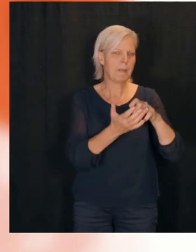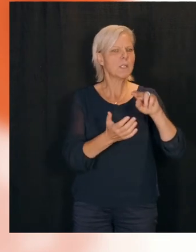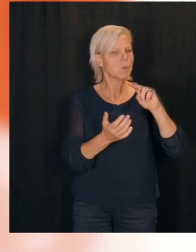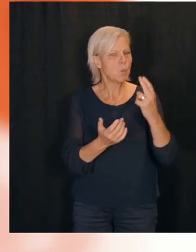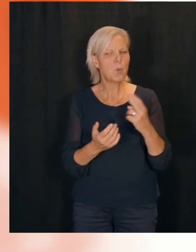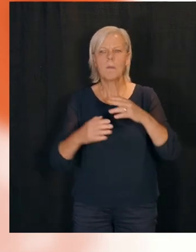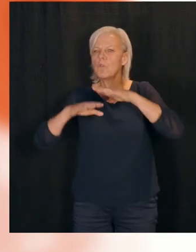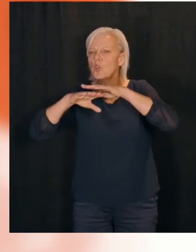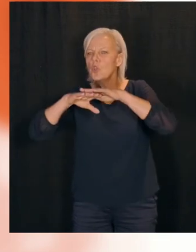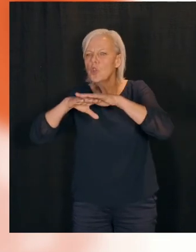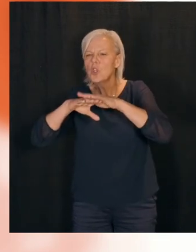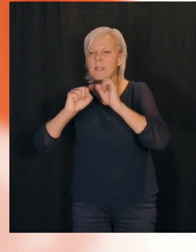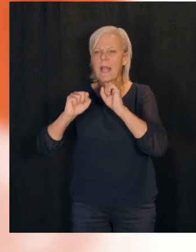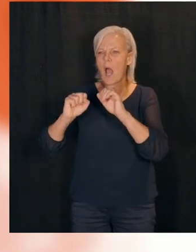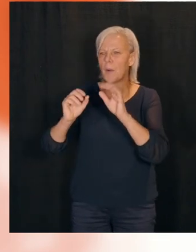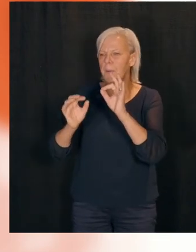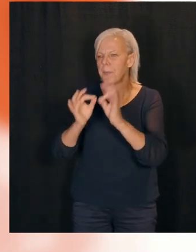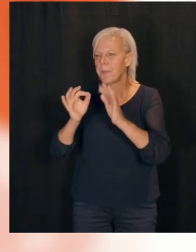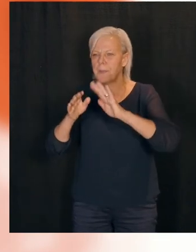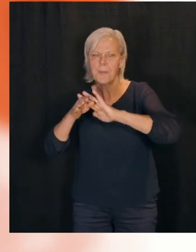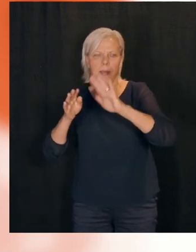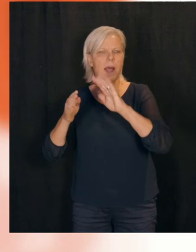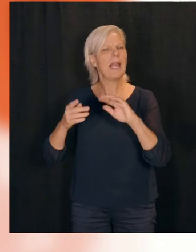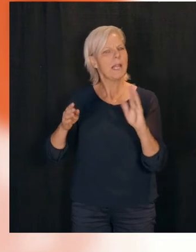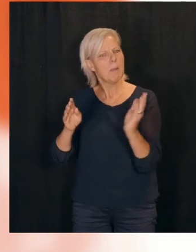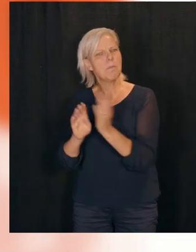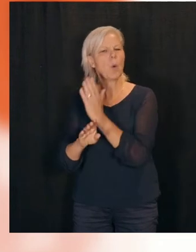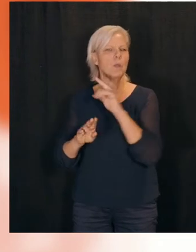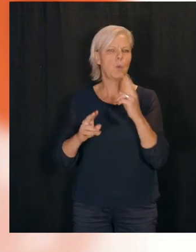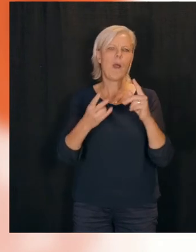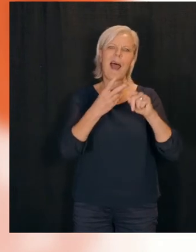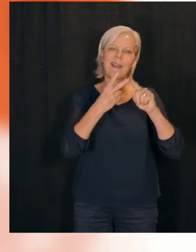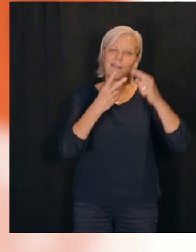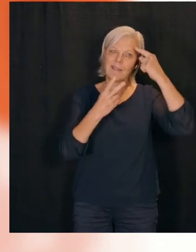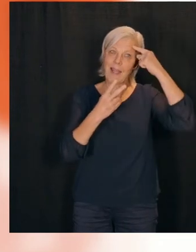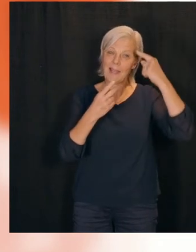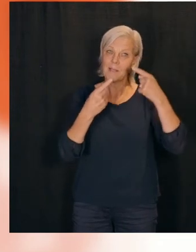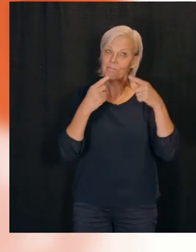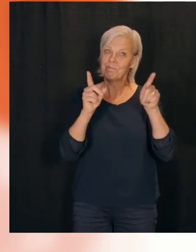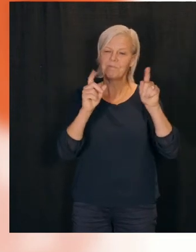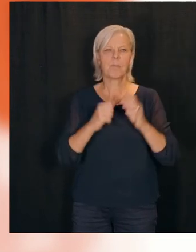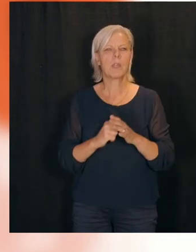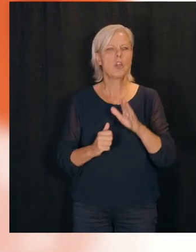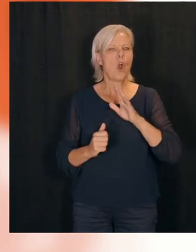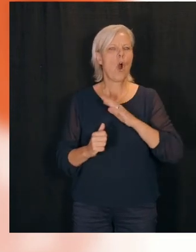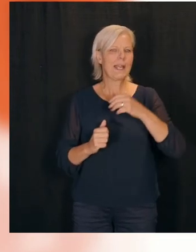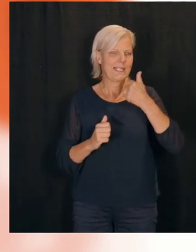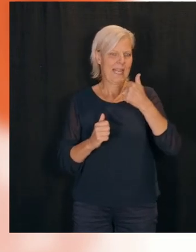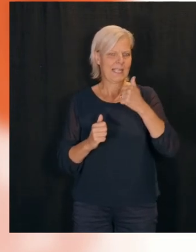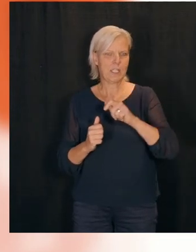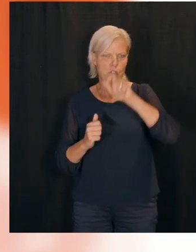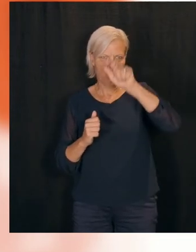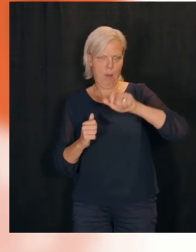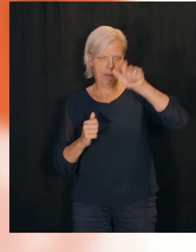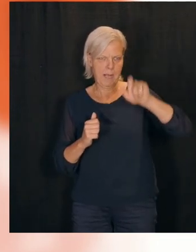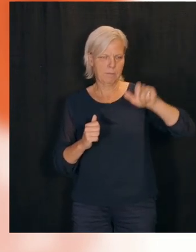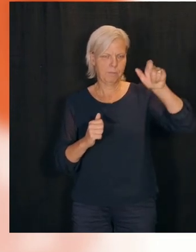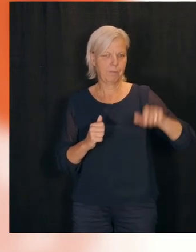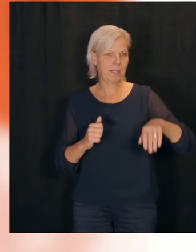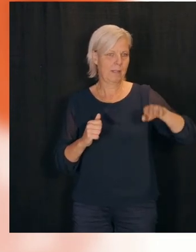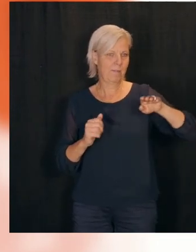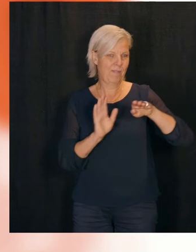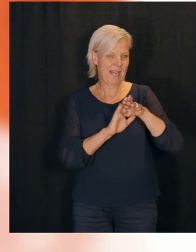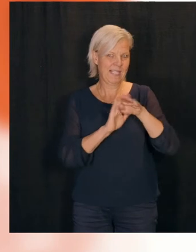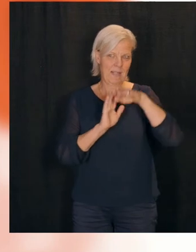med yta och finish. Jag har med en bild här. Med sex staplar där den lägsta är till